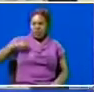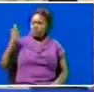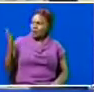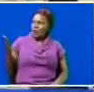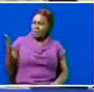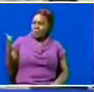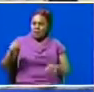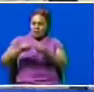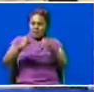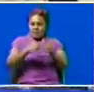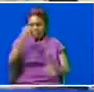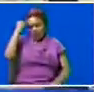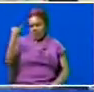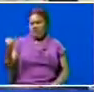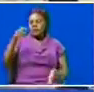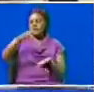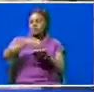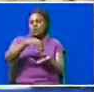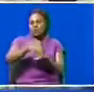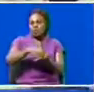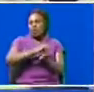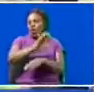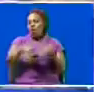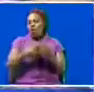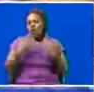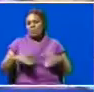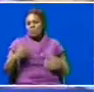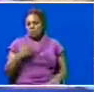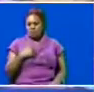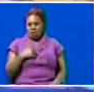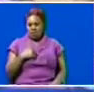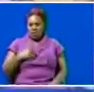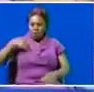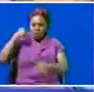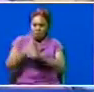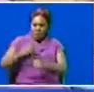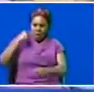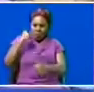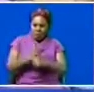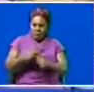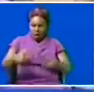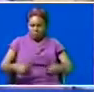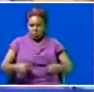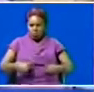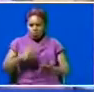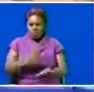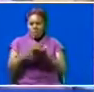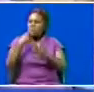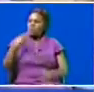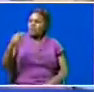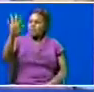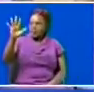Yesa kumebomolewa hivi, imagine sasa ile situation yenyewe watu wote watakuwa. Na tumefanya kazi hapa, nimeshikilia vijana karibu